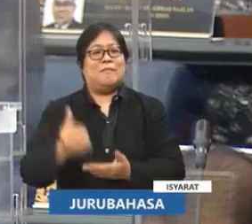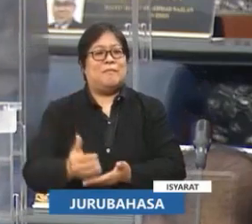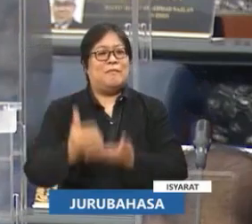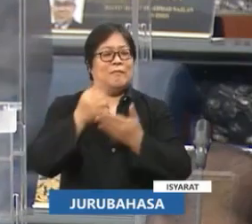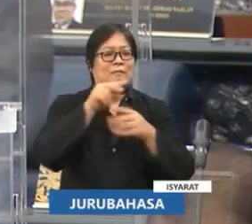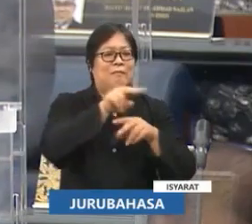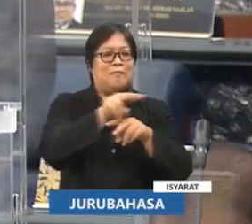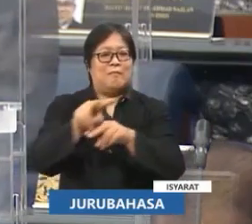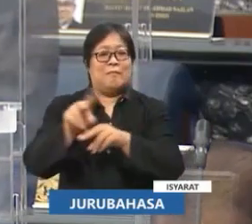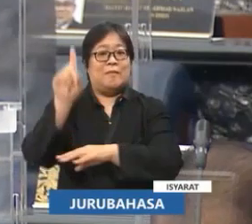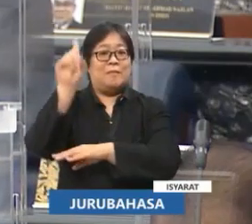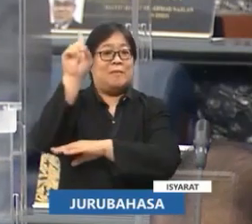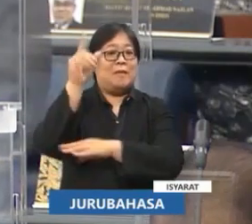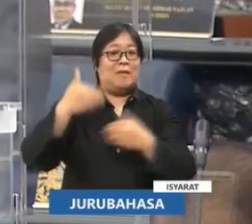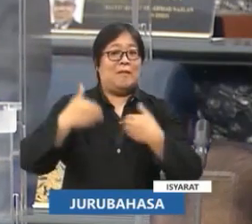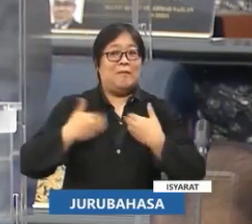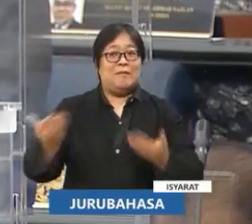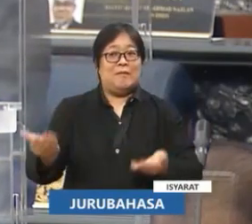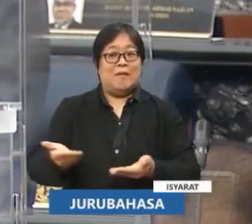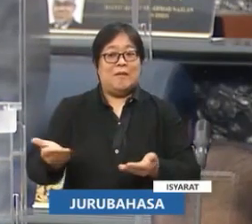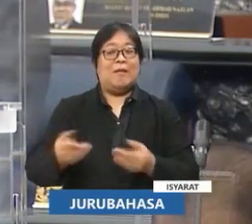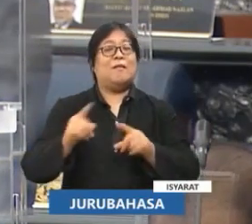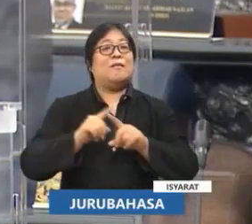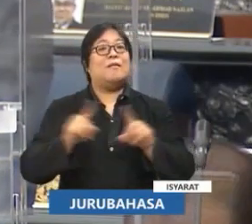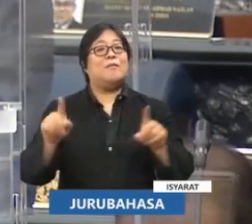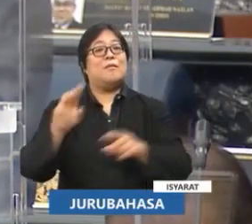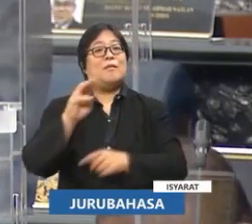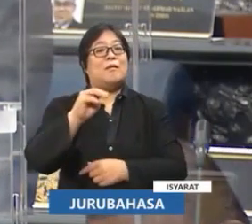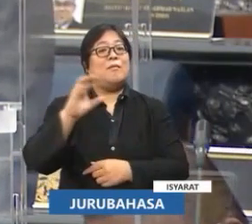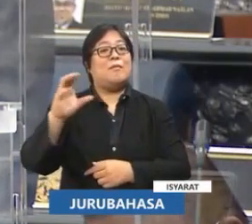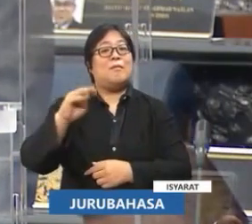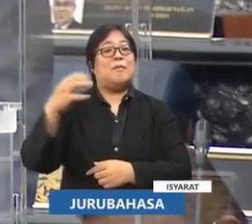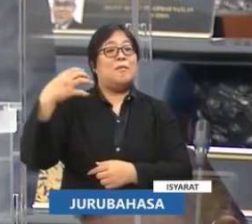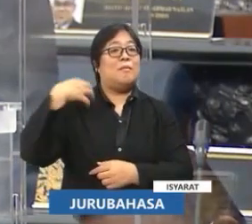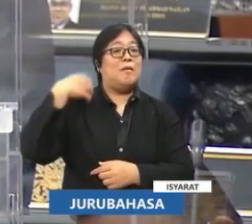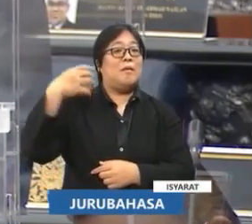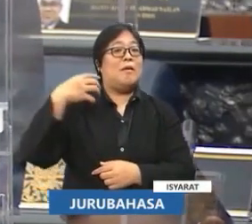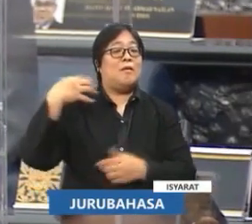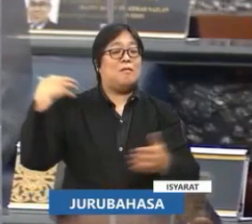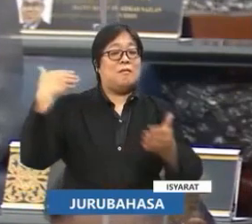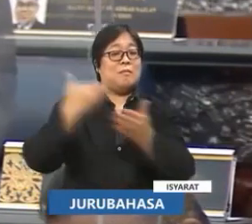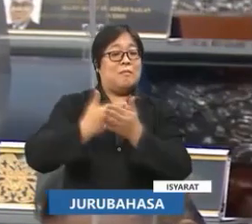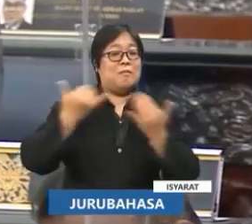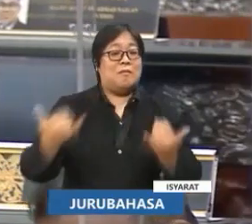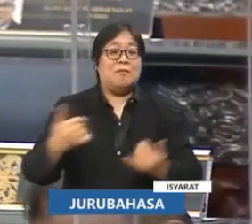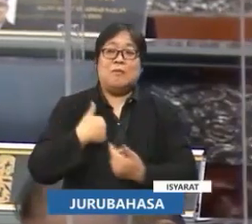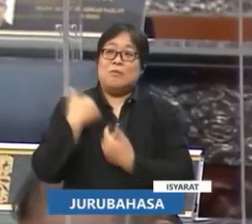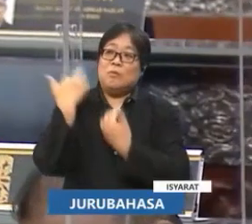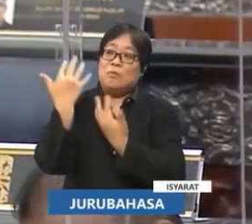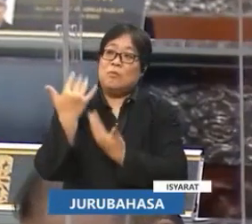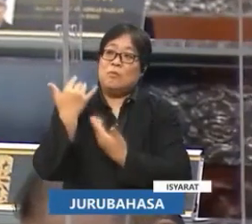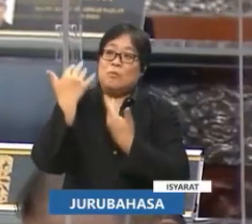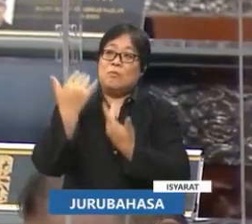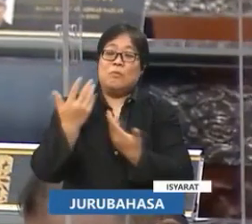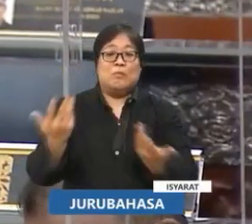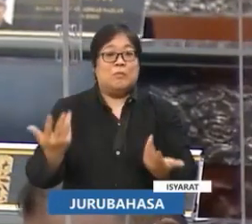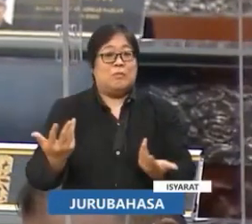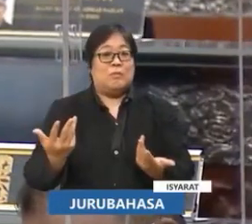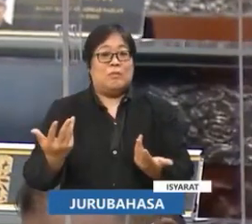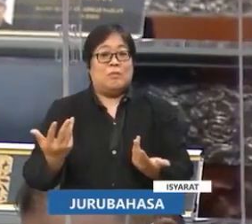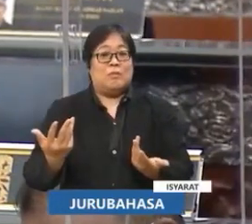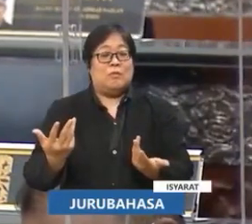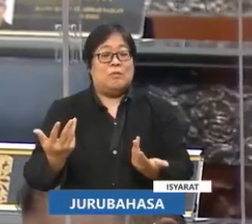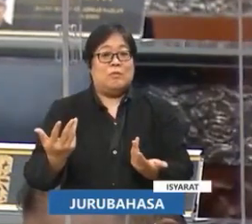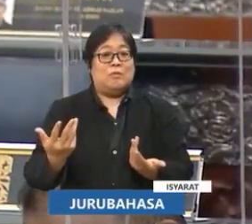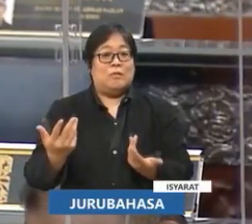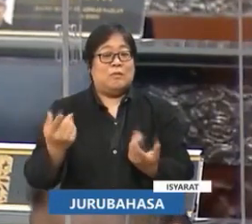dan memantau menara yang setiada. Tetapi MCMC pegawainya sampai hari ini pun saya tunggu-tunggu pun tidak